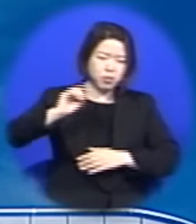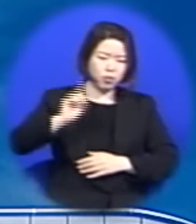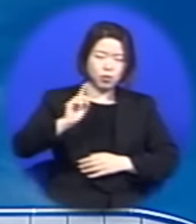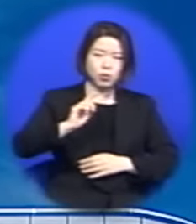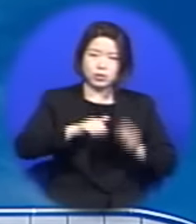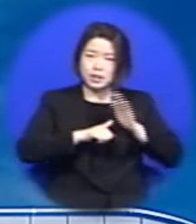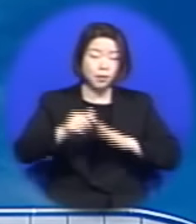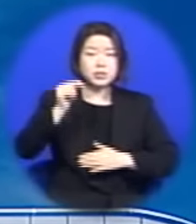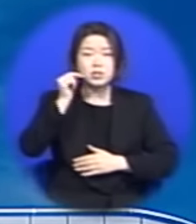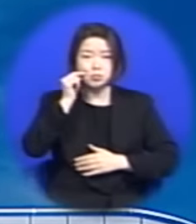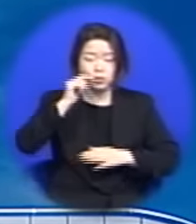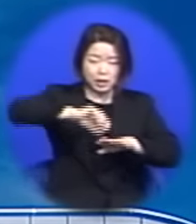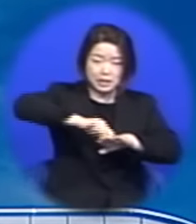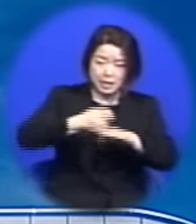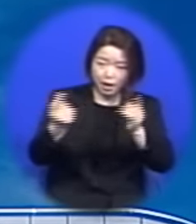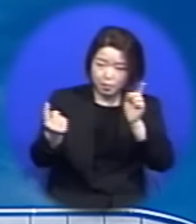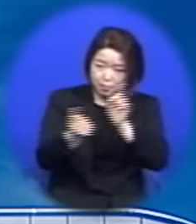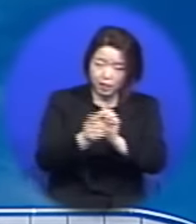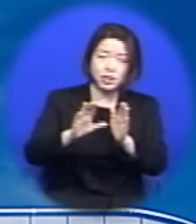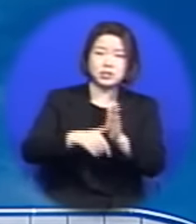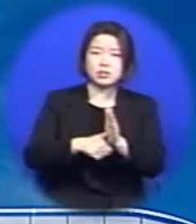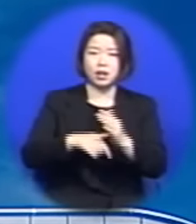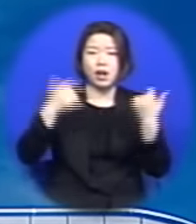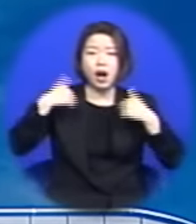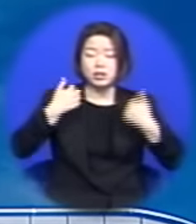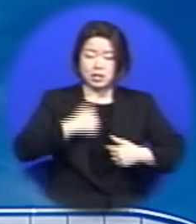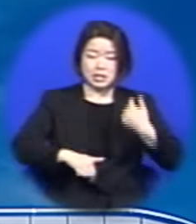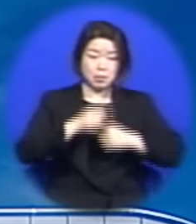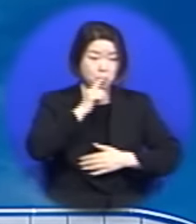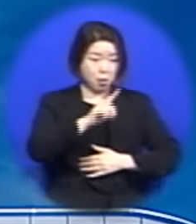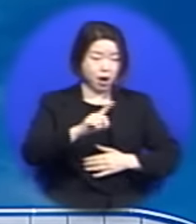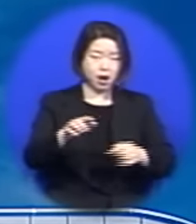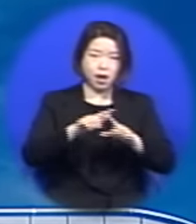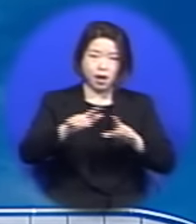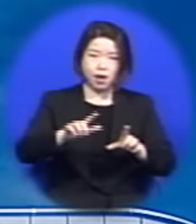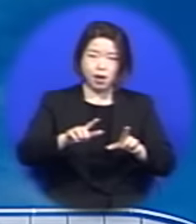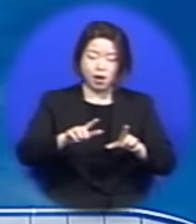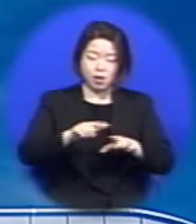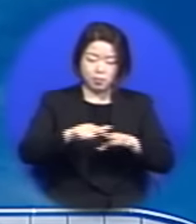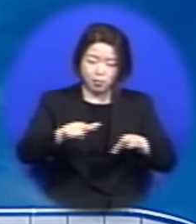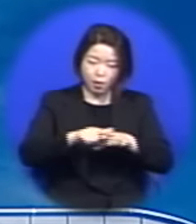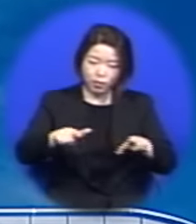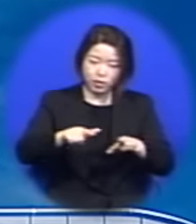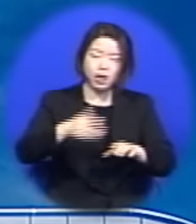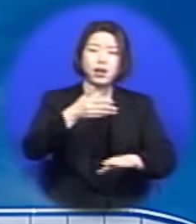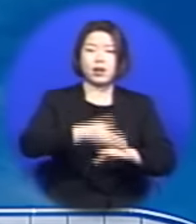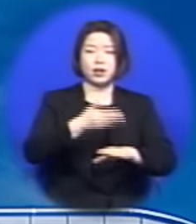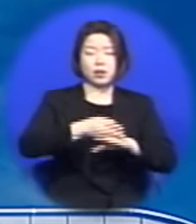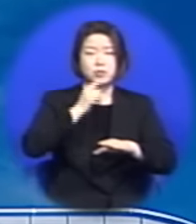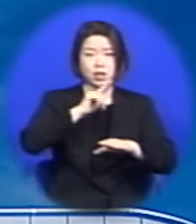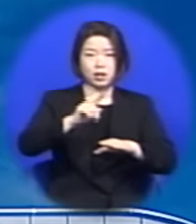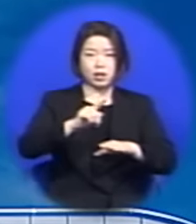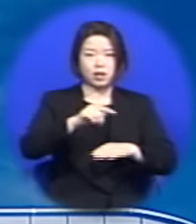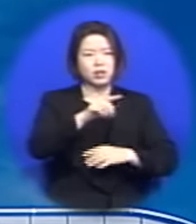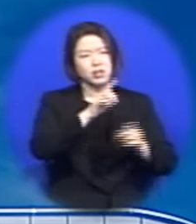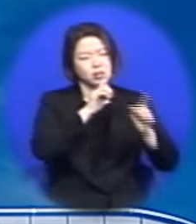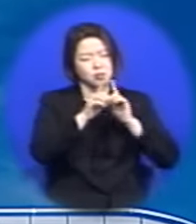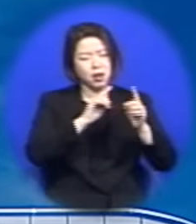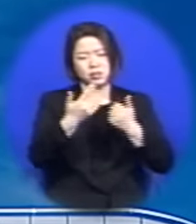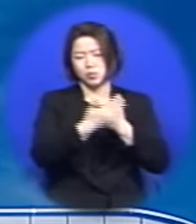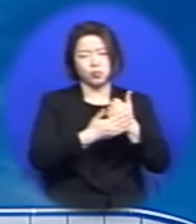때 항상 기뻐하라 범사에 감사 라 은혜가 안 되고요